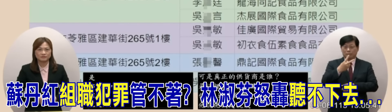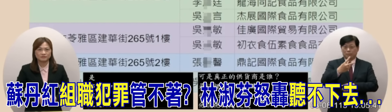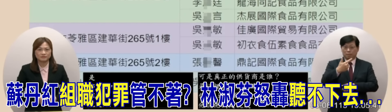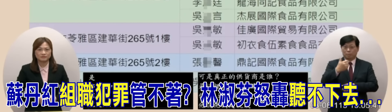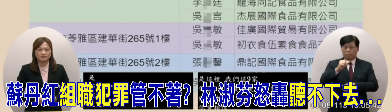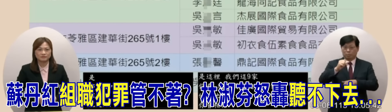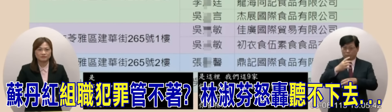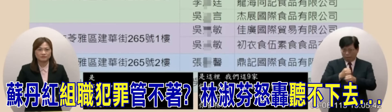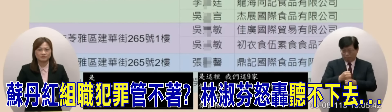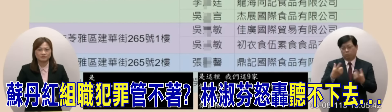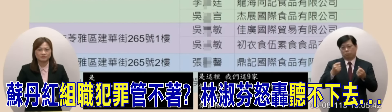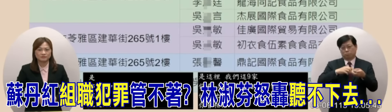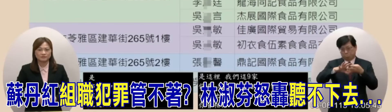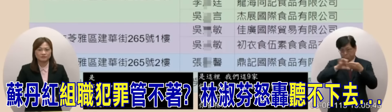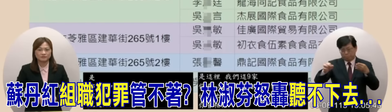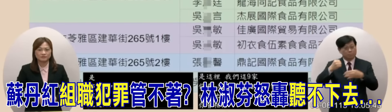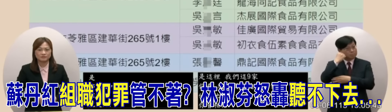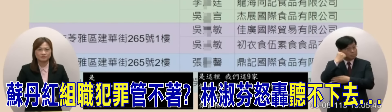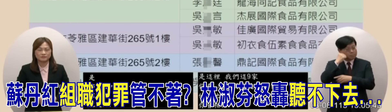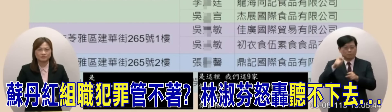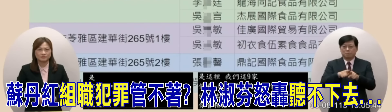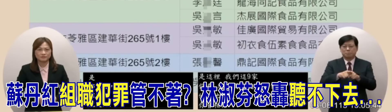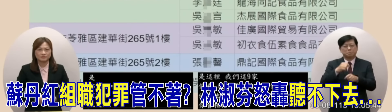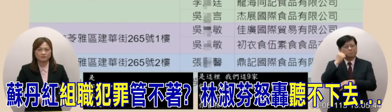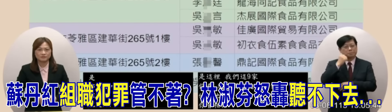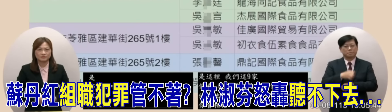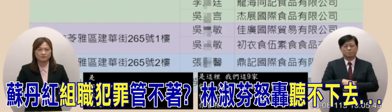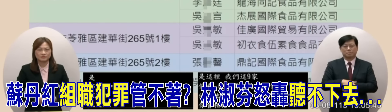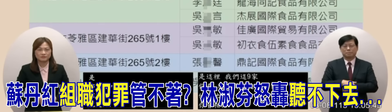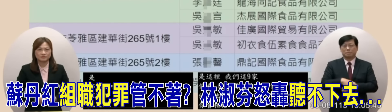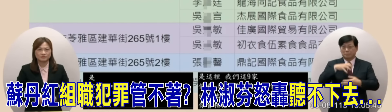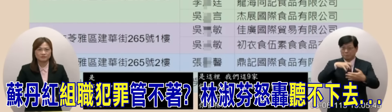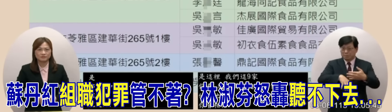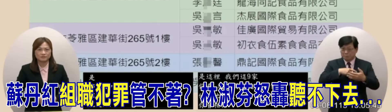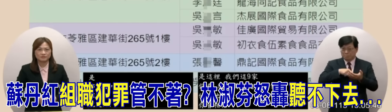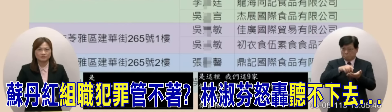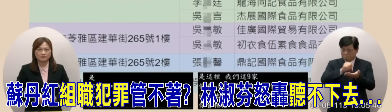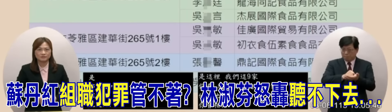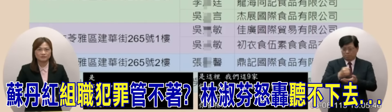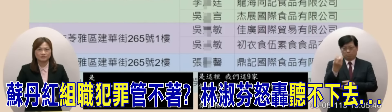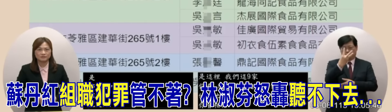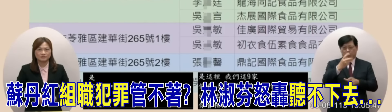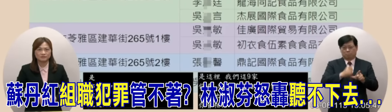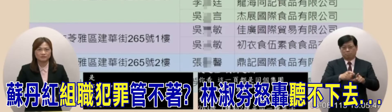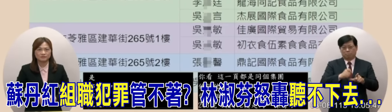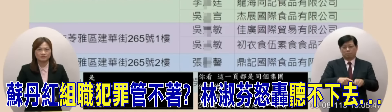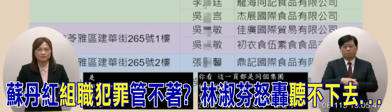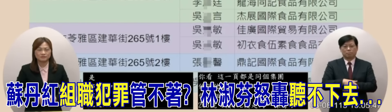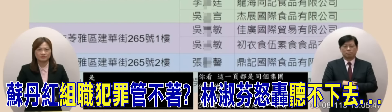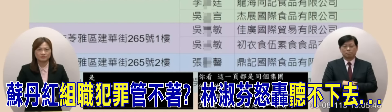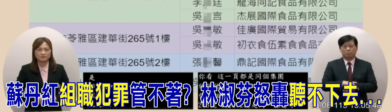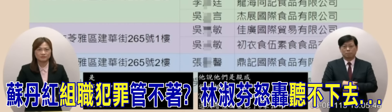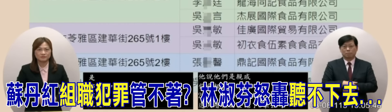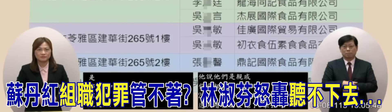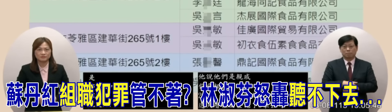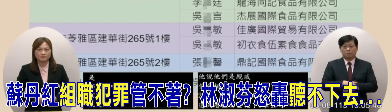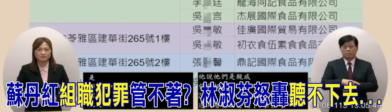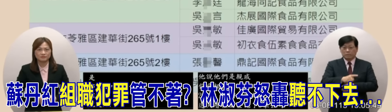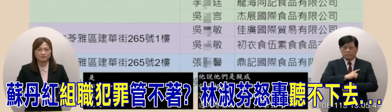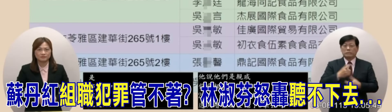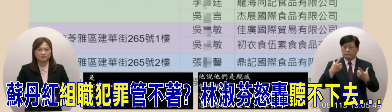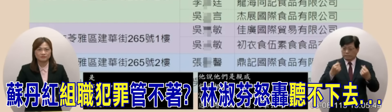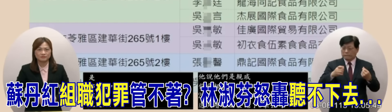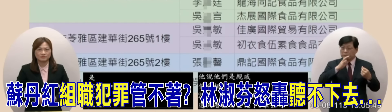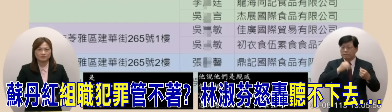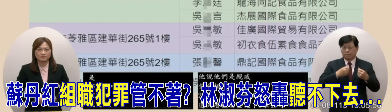265也是透天厝，都是住宅民宅啊，里面登记了3家公司，他们文龙东路同一